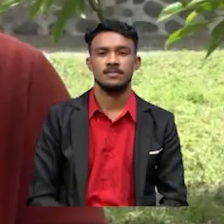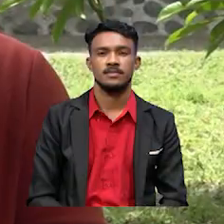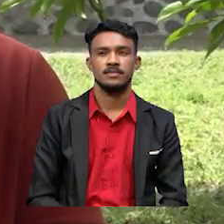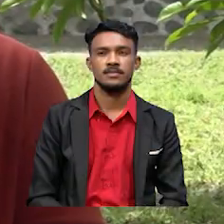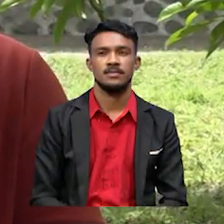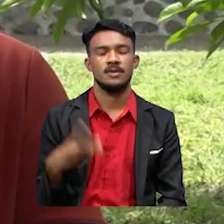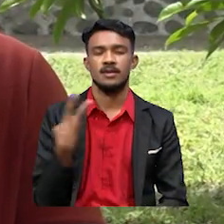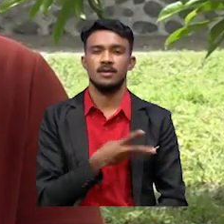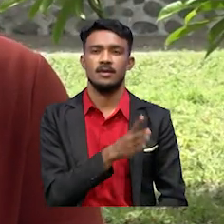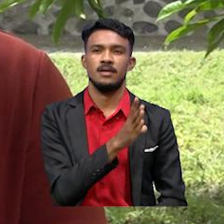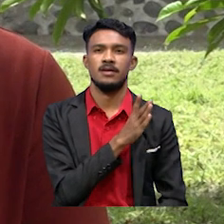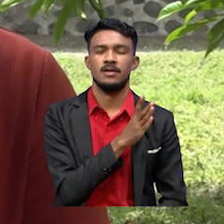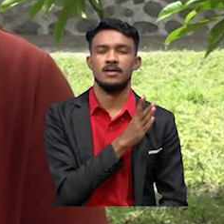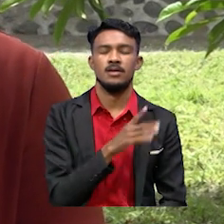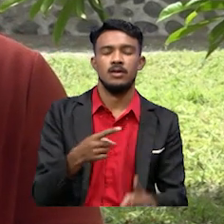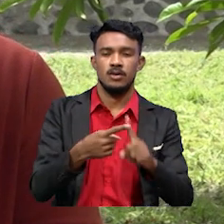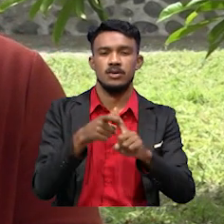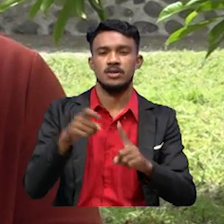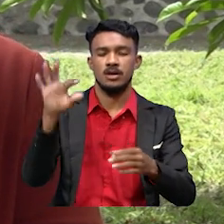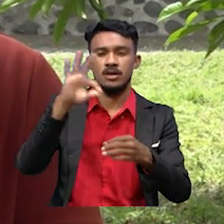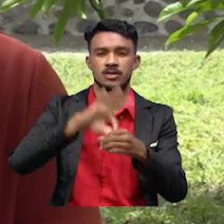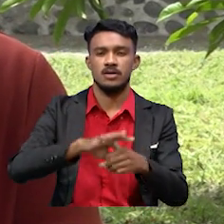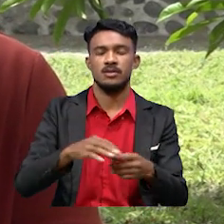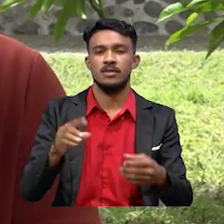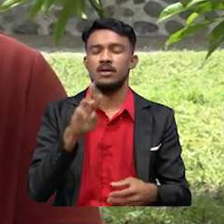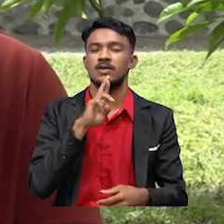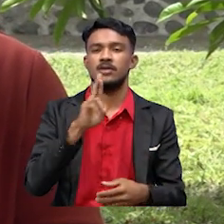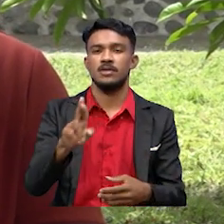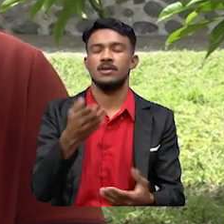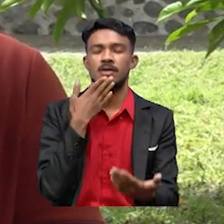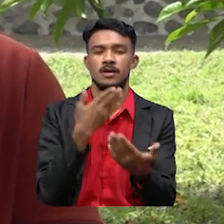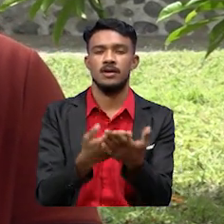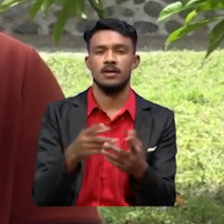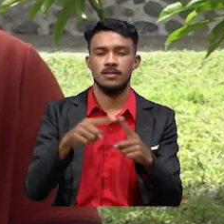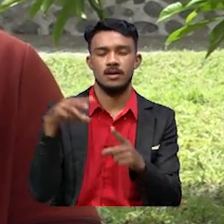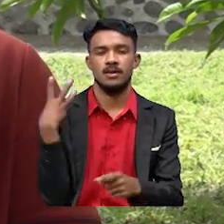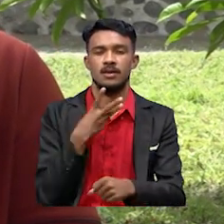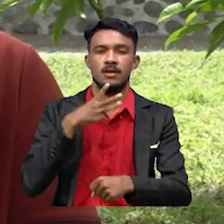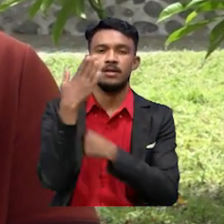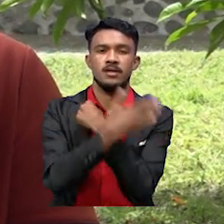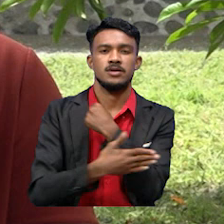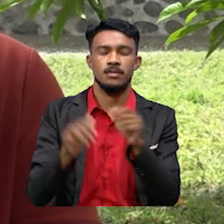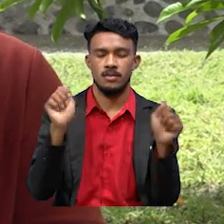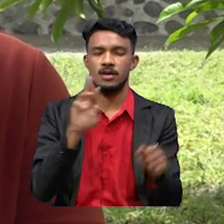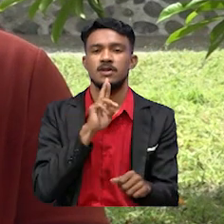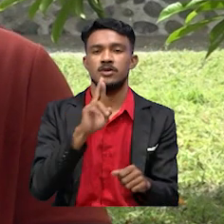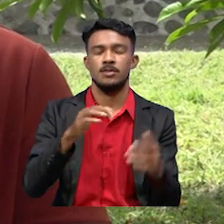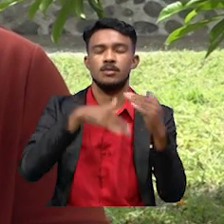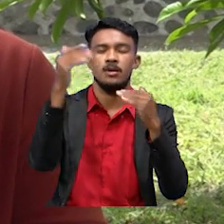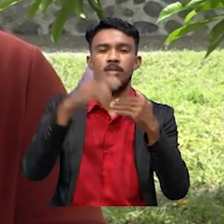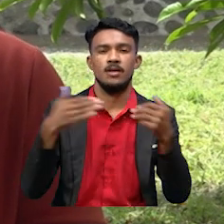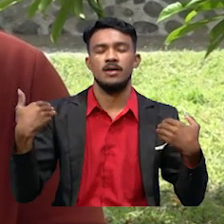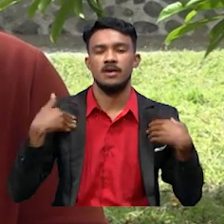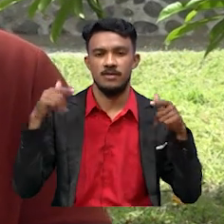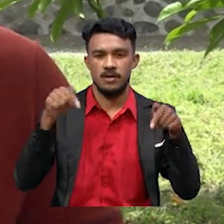Ita esperança katak, husi elisandre si resulta presidente ideali da baita dinasang, inune bel resolve es problema balon nebemak, izi selete